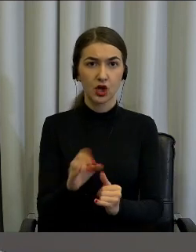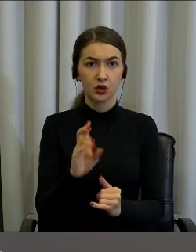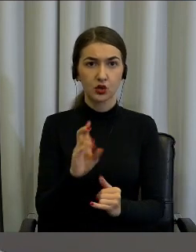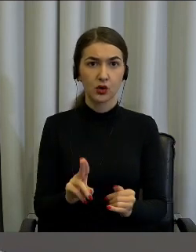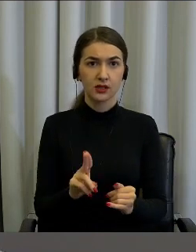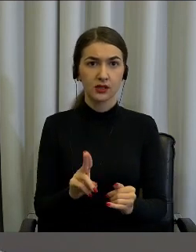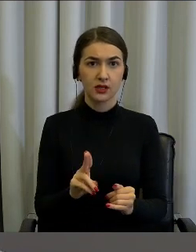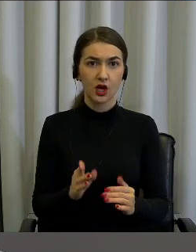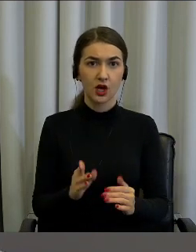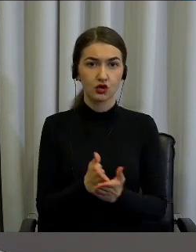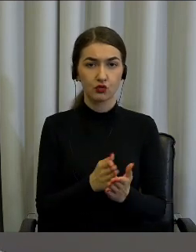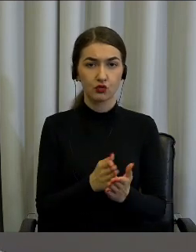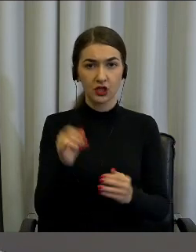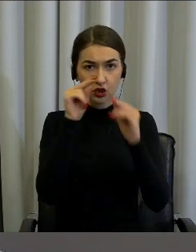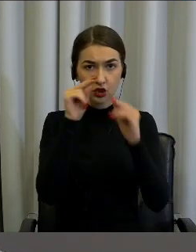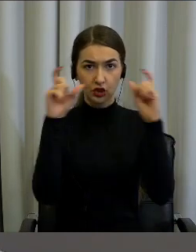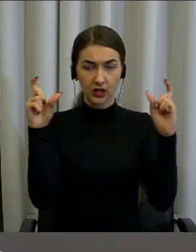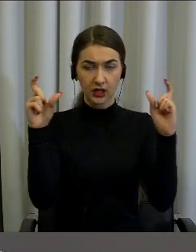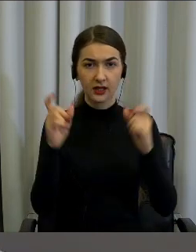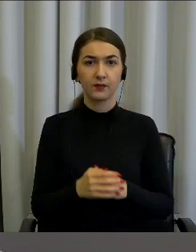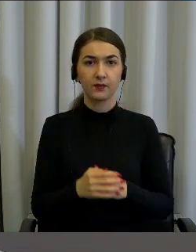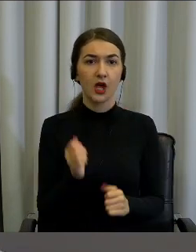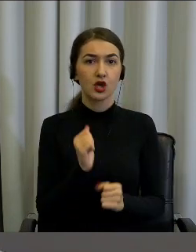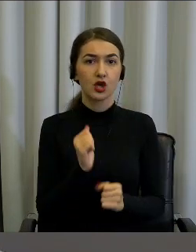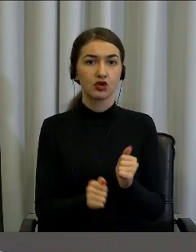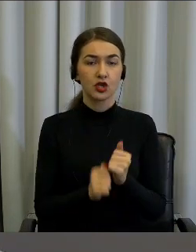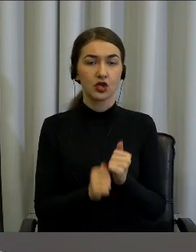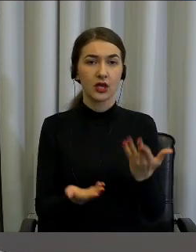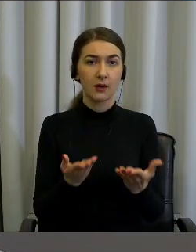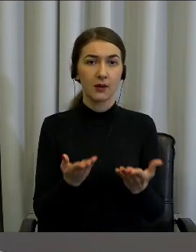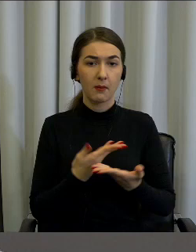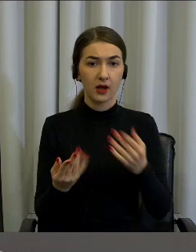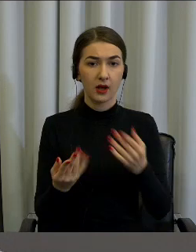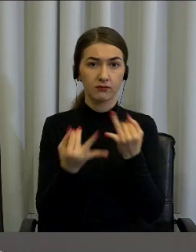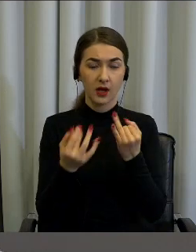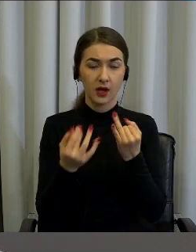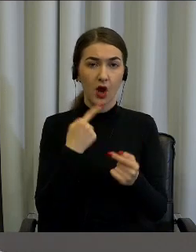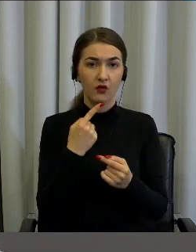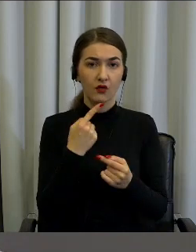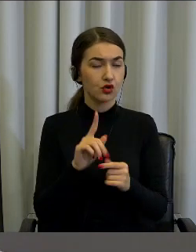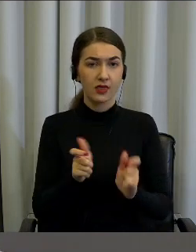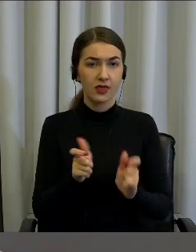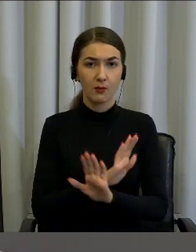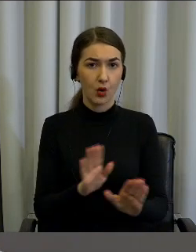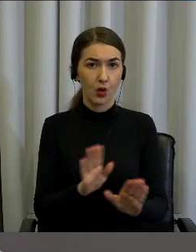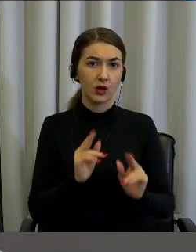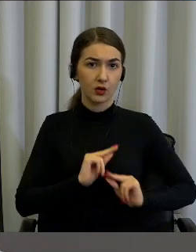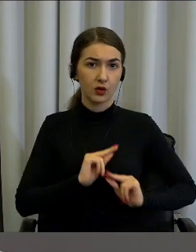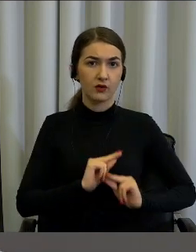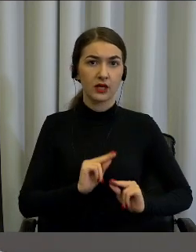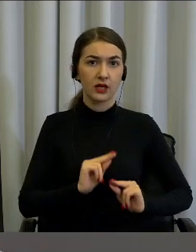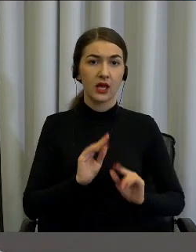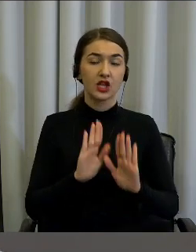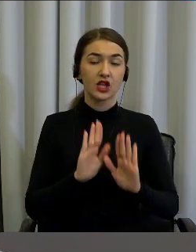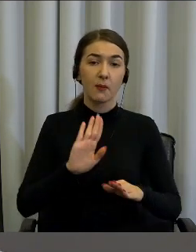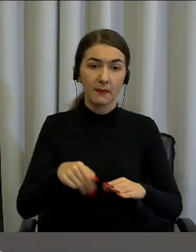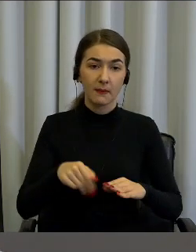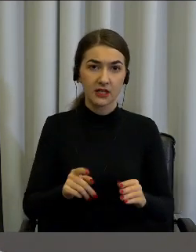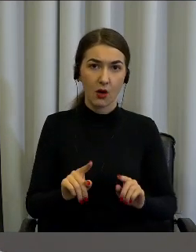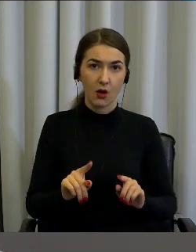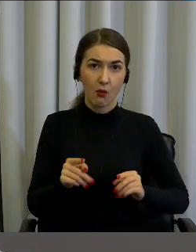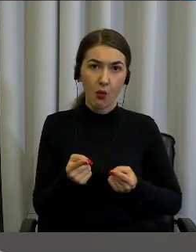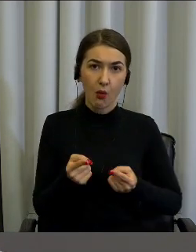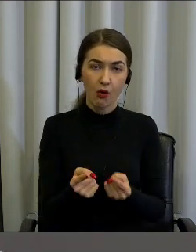і шкіл часто ті з ким ми проводили співбесіди заявили щони погодилися працювати лише після погроз з боку